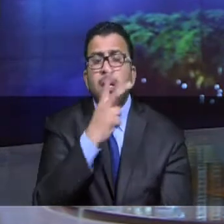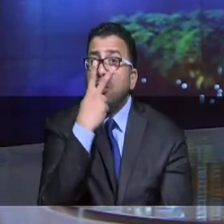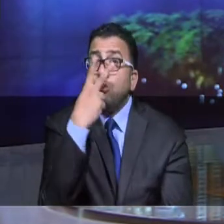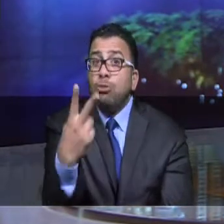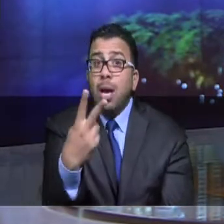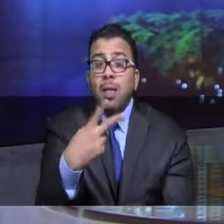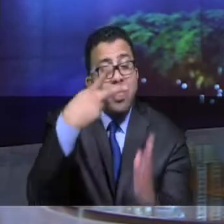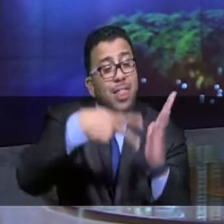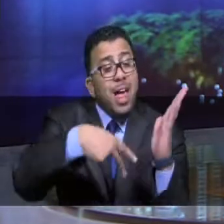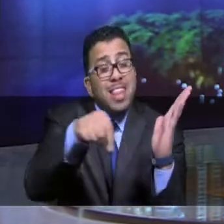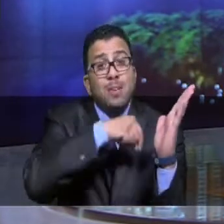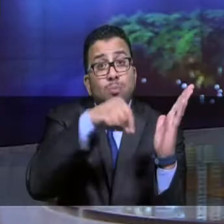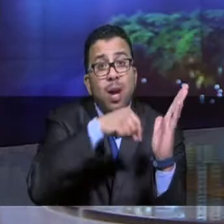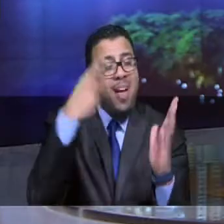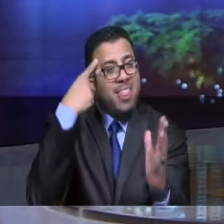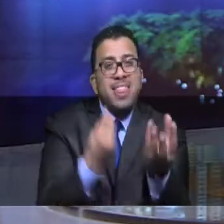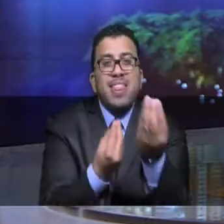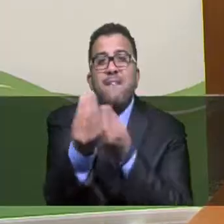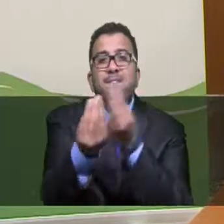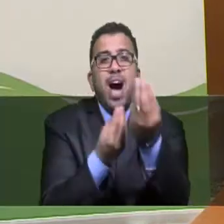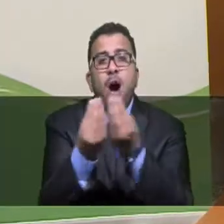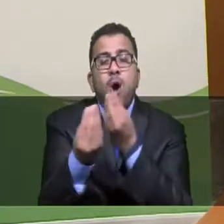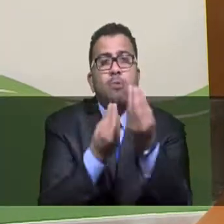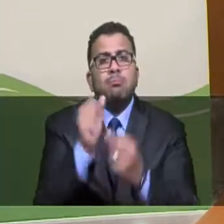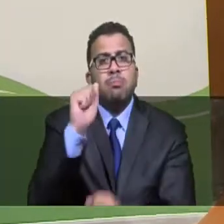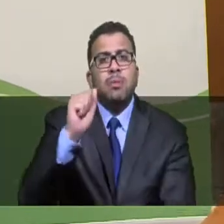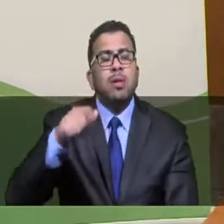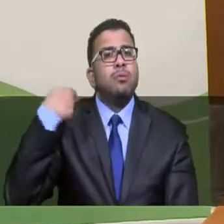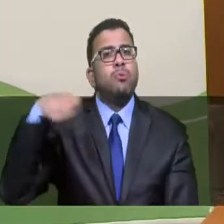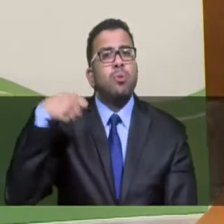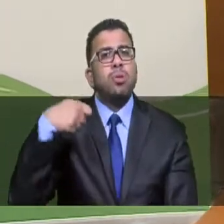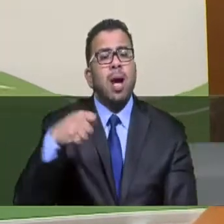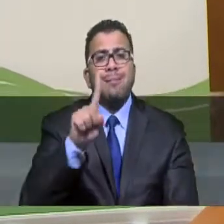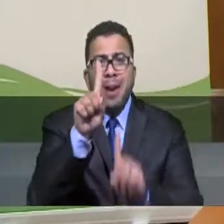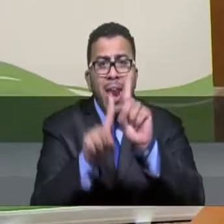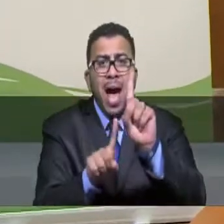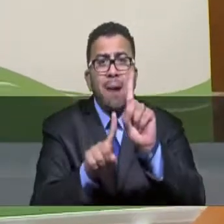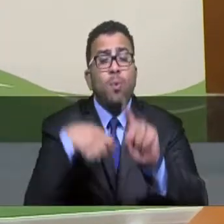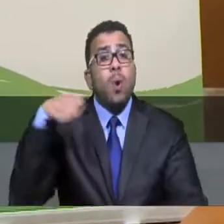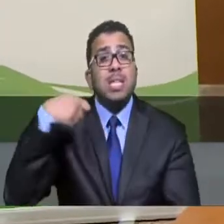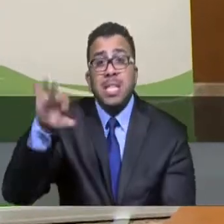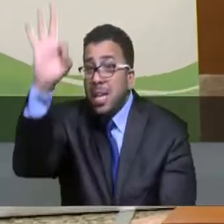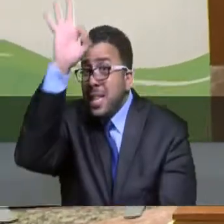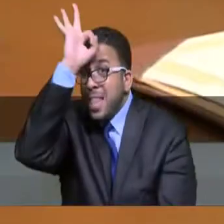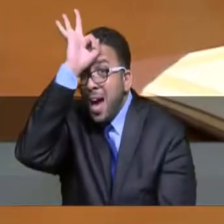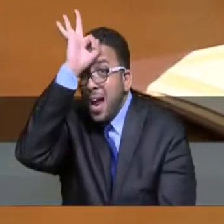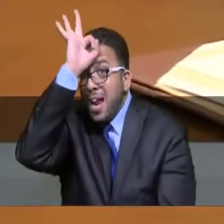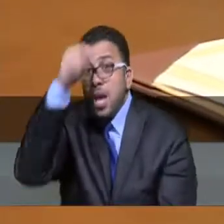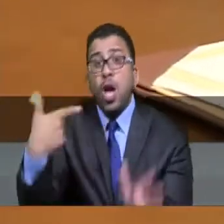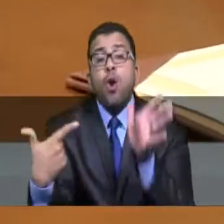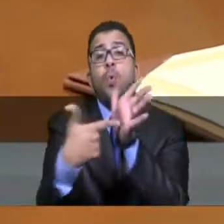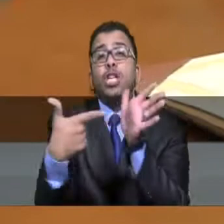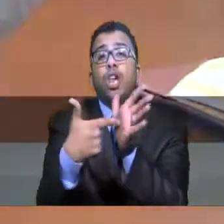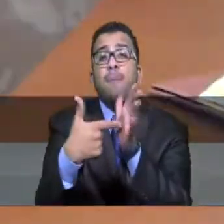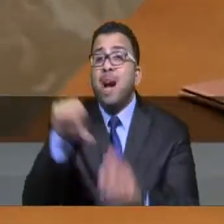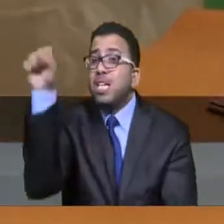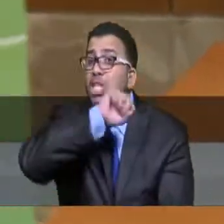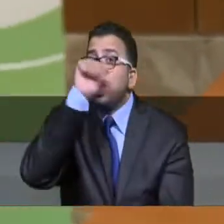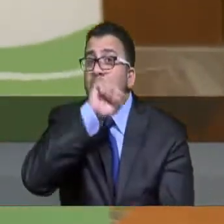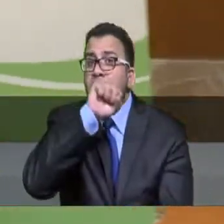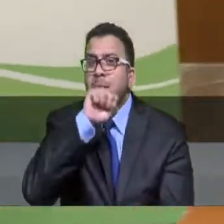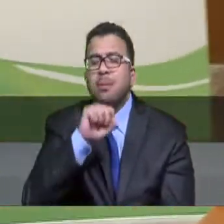شهد سموه توقيع مذكرة تفاهم بين ديوان سمو الشيخ نائب رئيس مجلس الوزراء وزير الداخلية